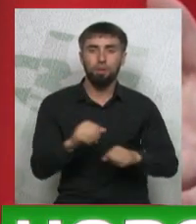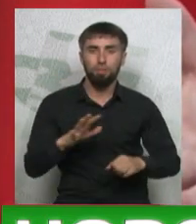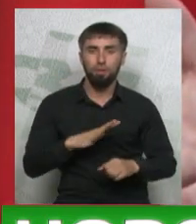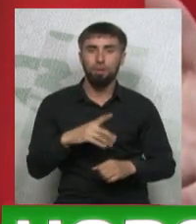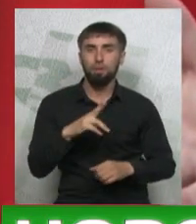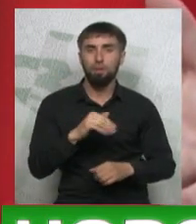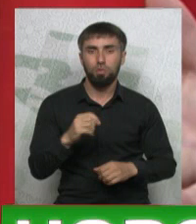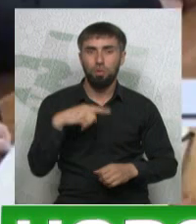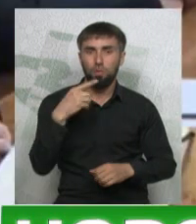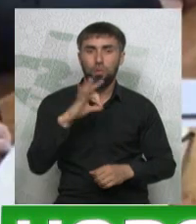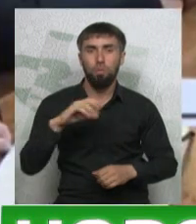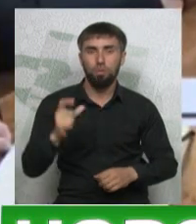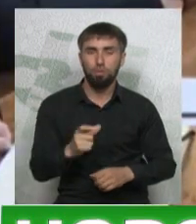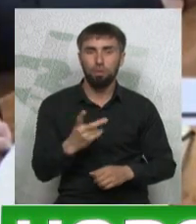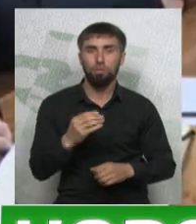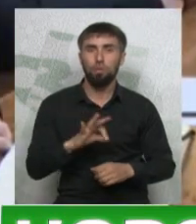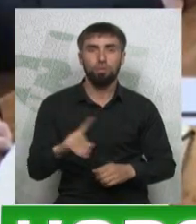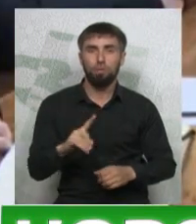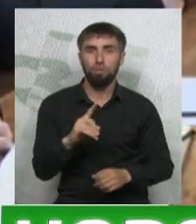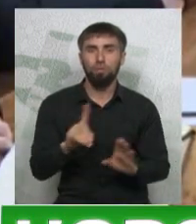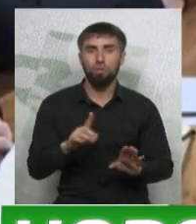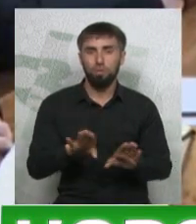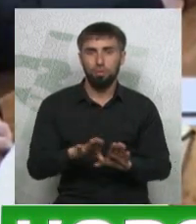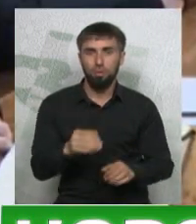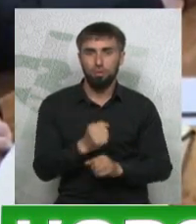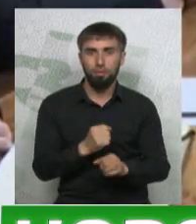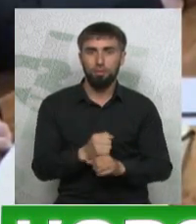даже говорить, не то что что-то делать.